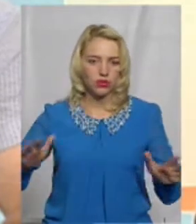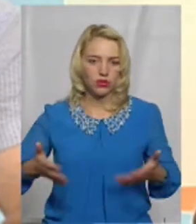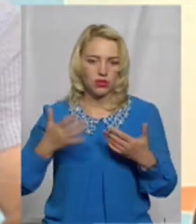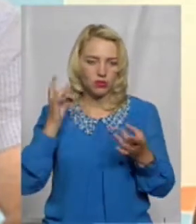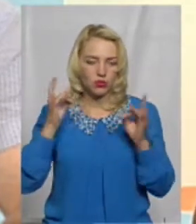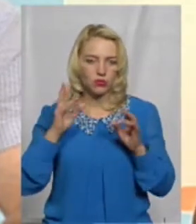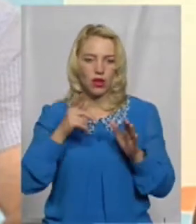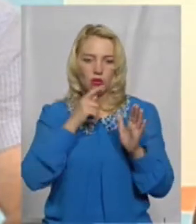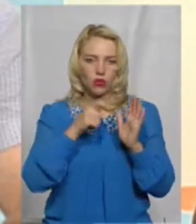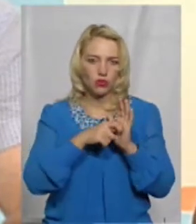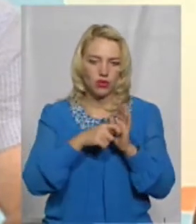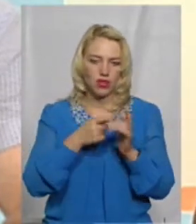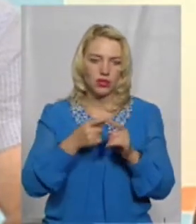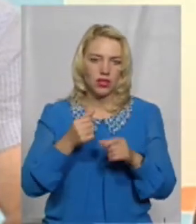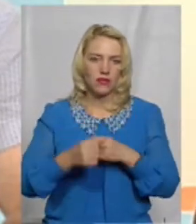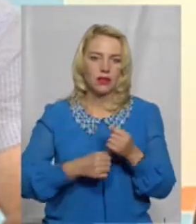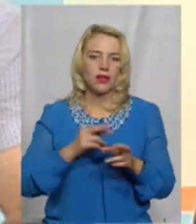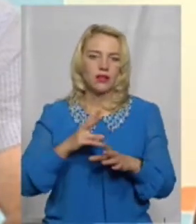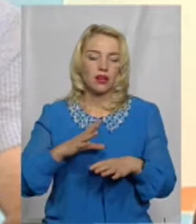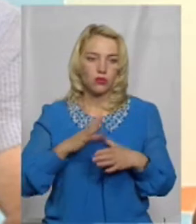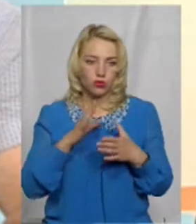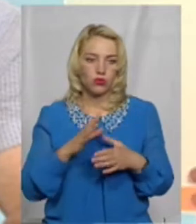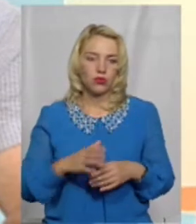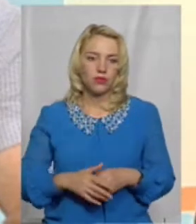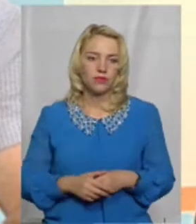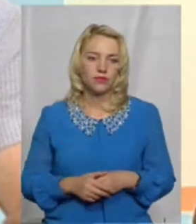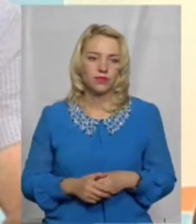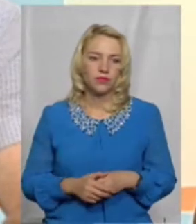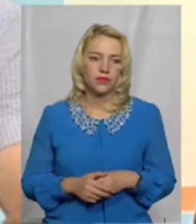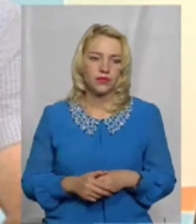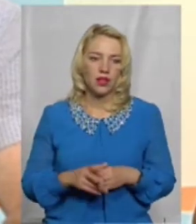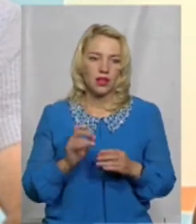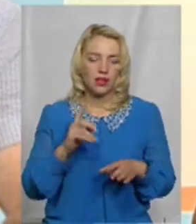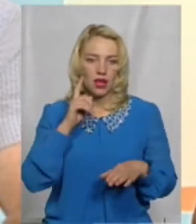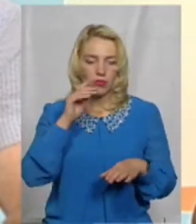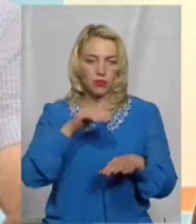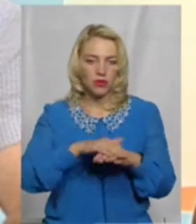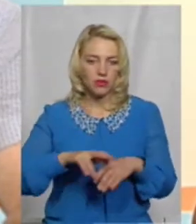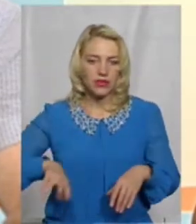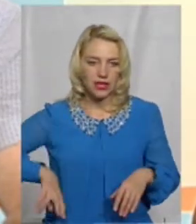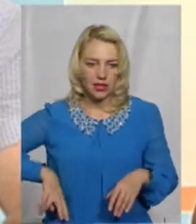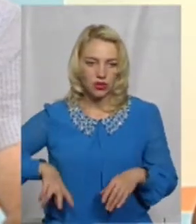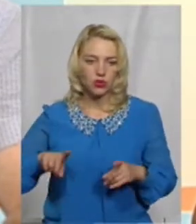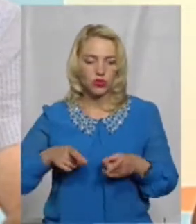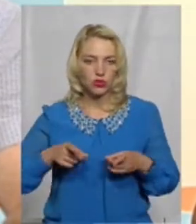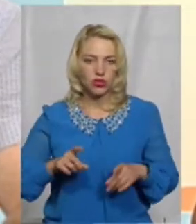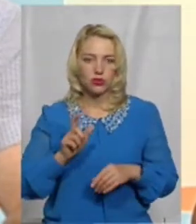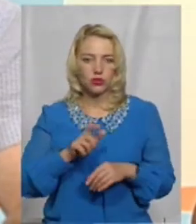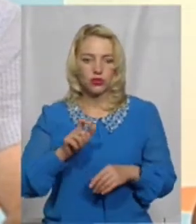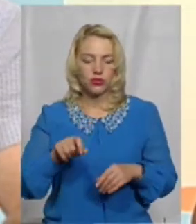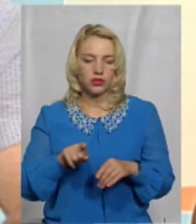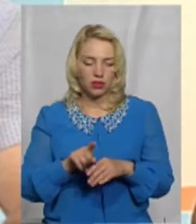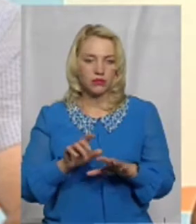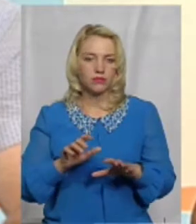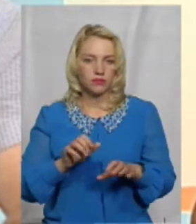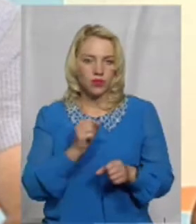як годували тих медведів, як воно було. Ну от, як замітив зараз директор, що дійсно люди отак